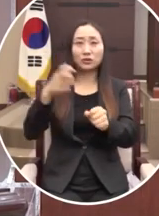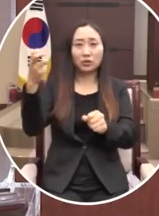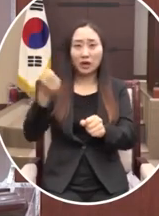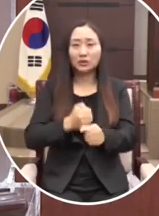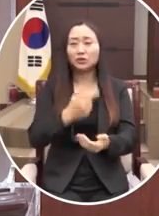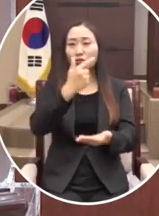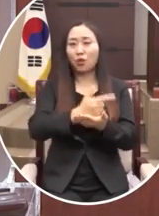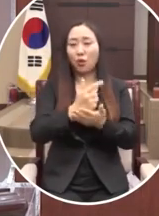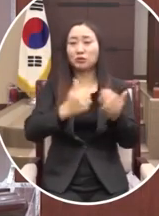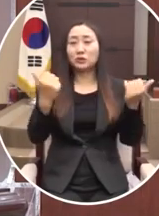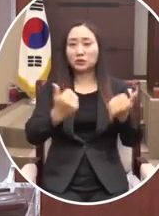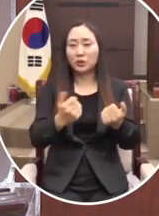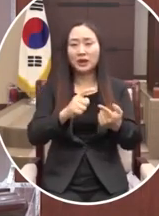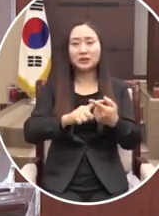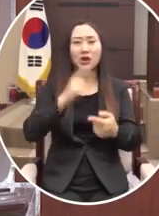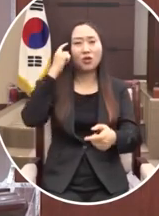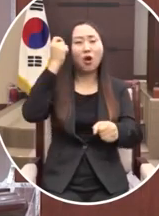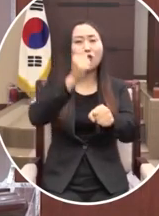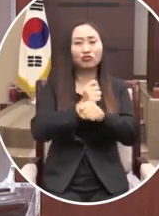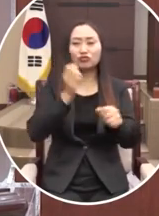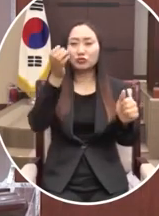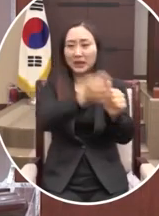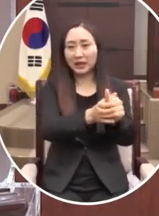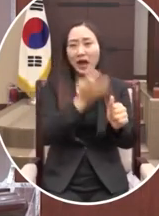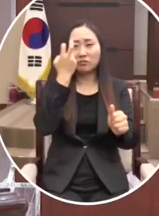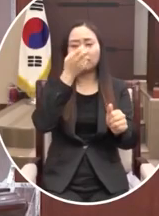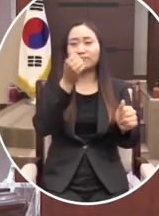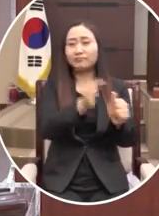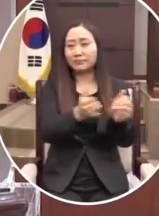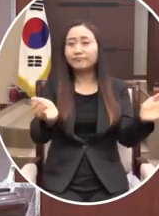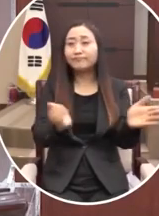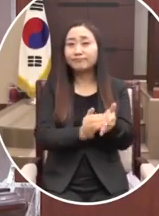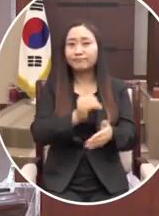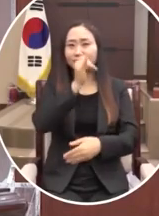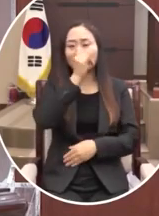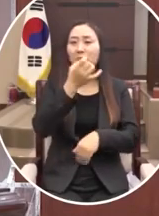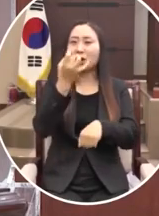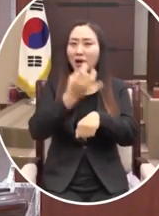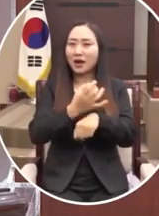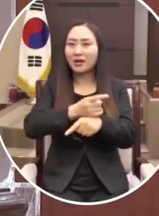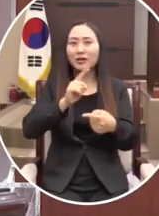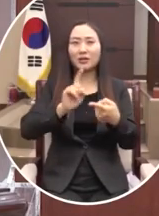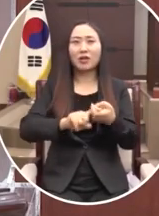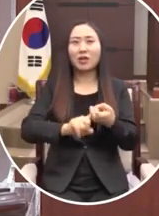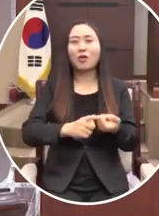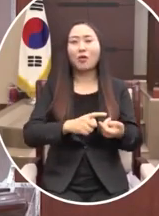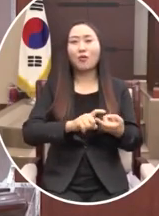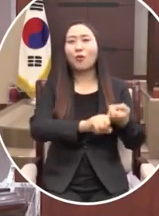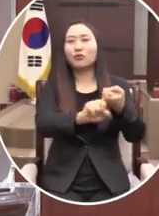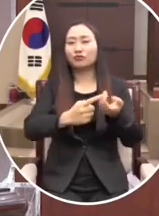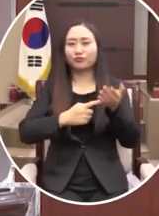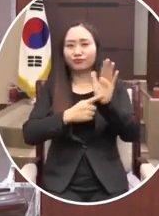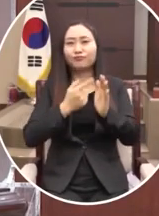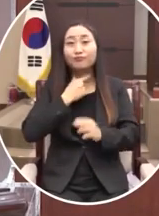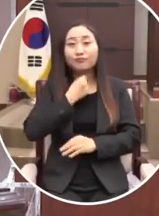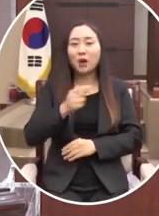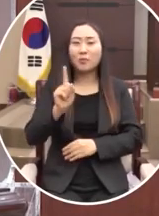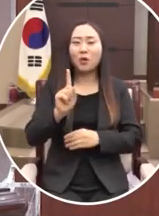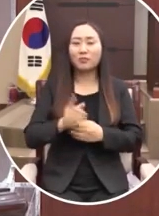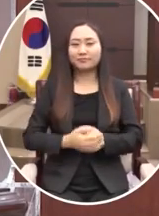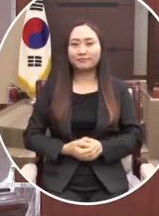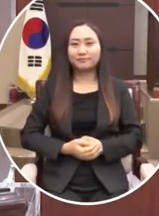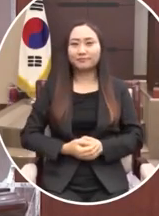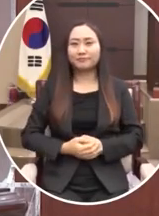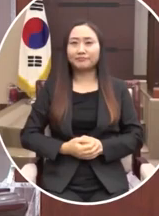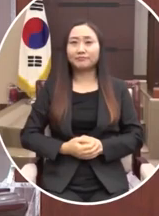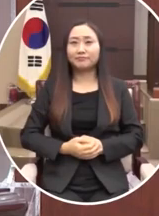노원구 의회에서 연구 영역을 실시하였습니다. 간략하게 몇 가지를 공유하고자 합니다. 핵심은